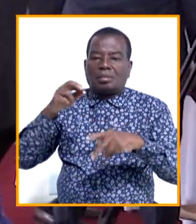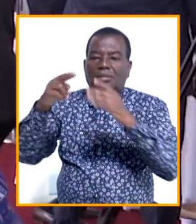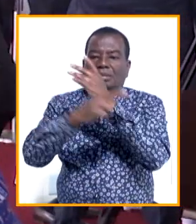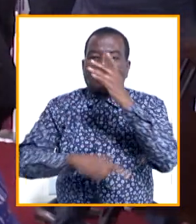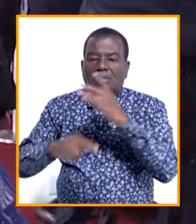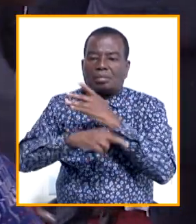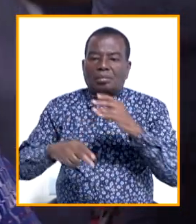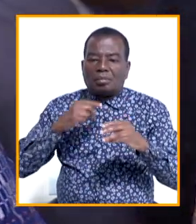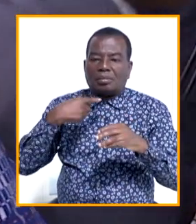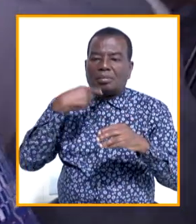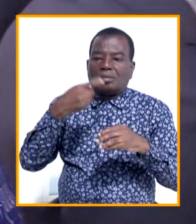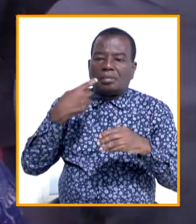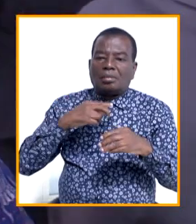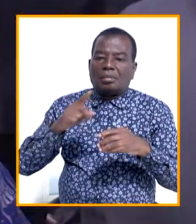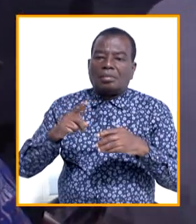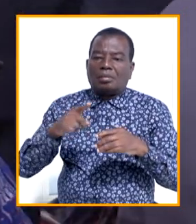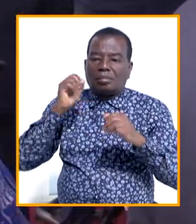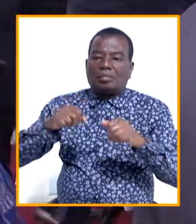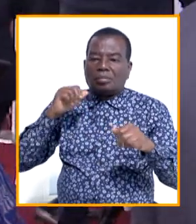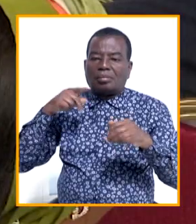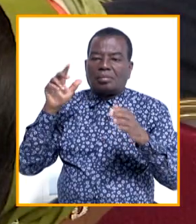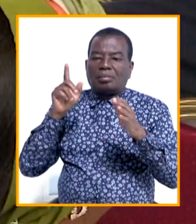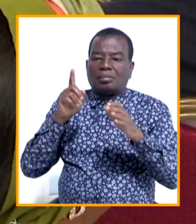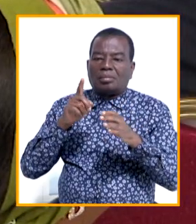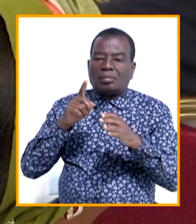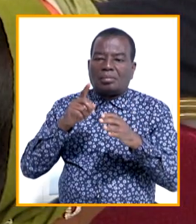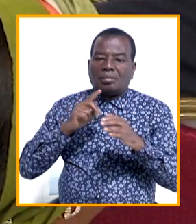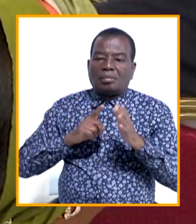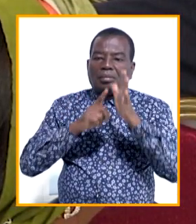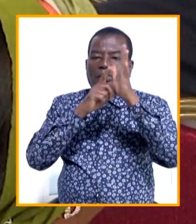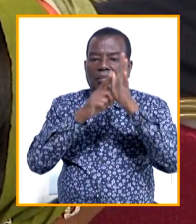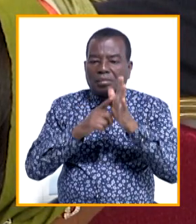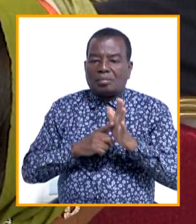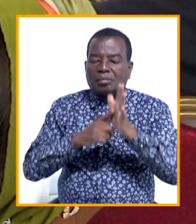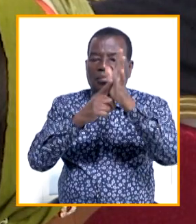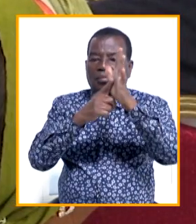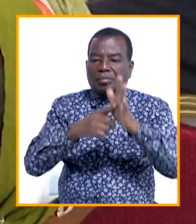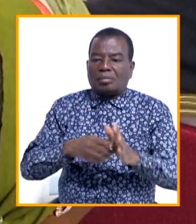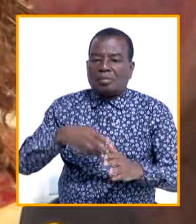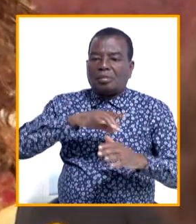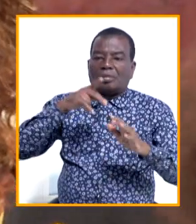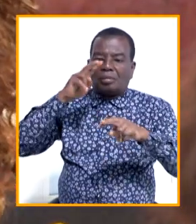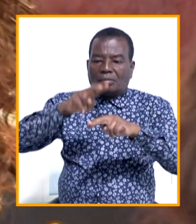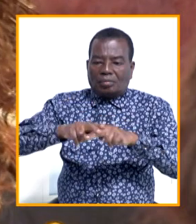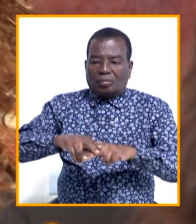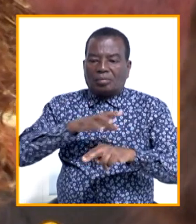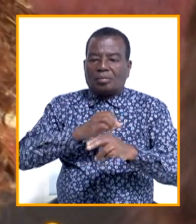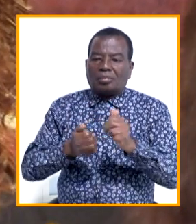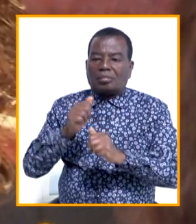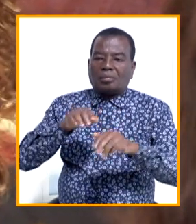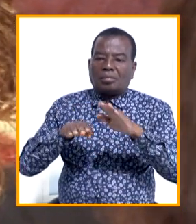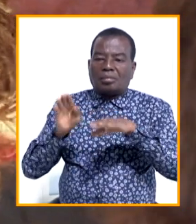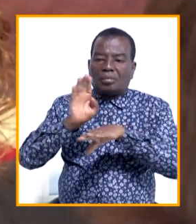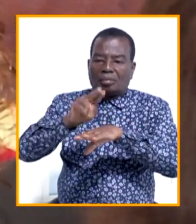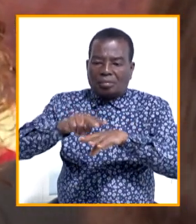régions donc ça veut dire que on peut faire confiance à la femme elle monte en force en politique et s'impose de plus en plus comme des